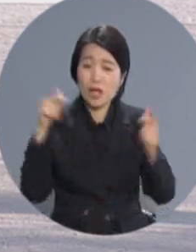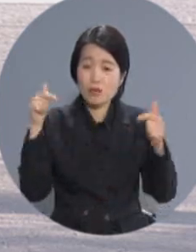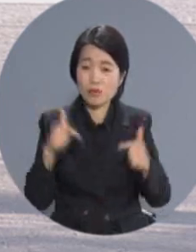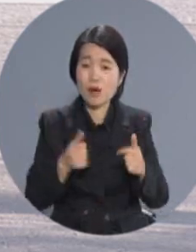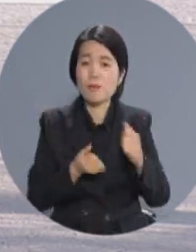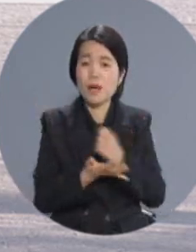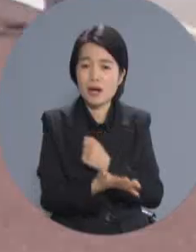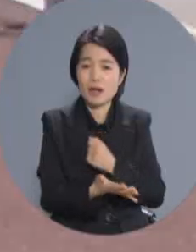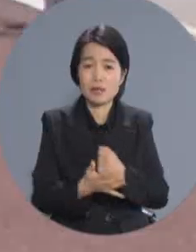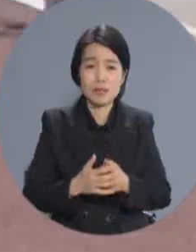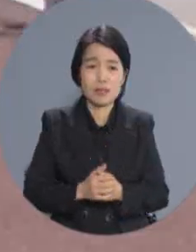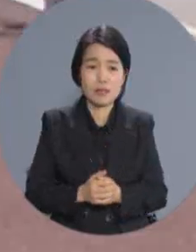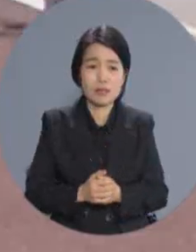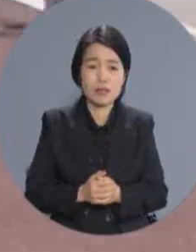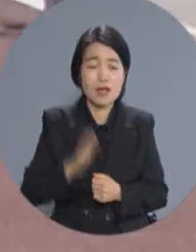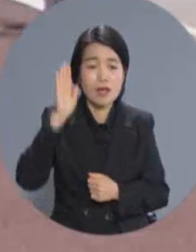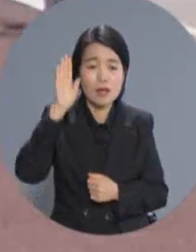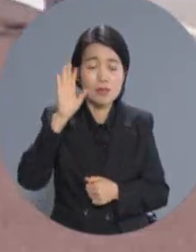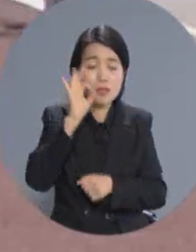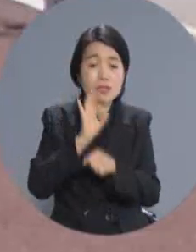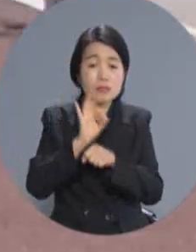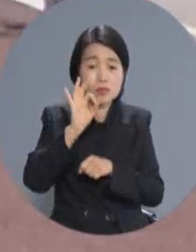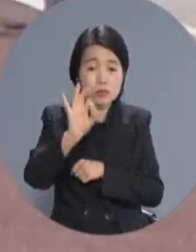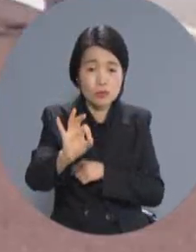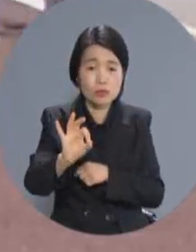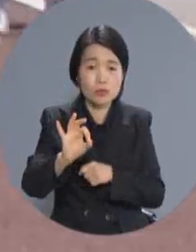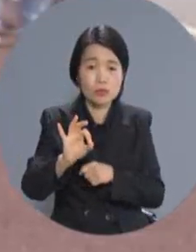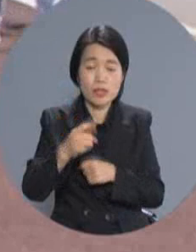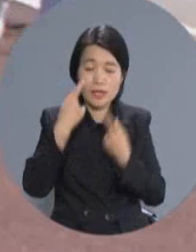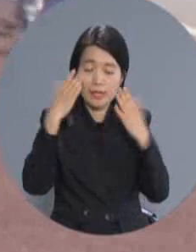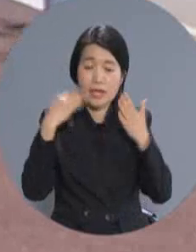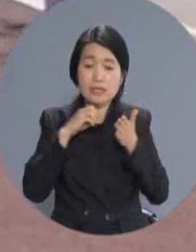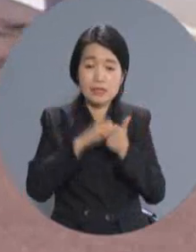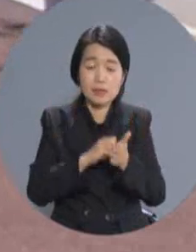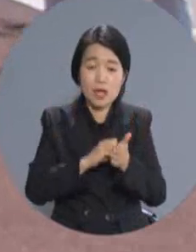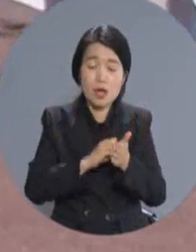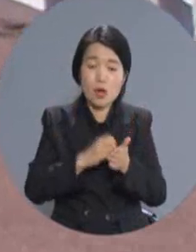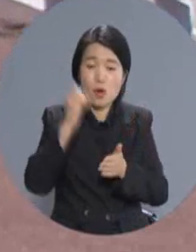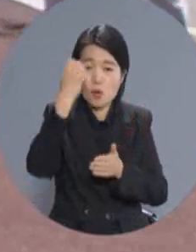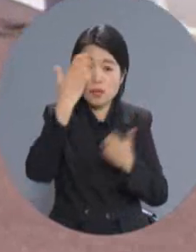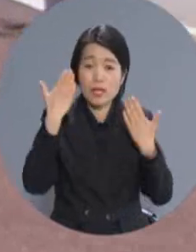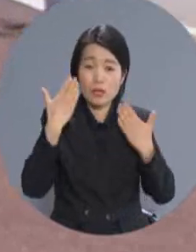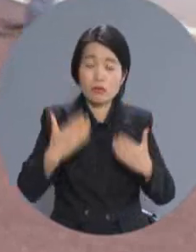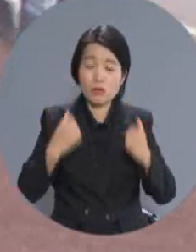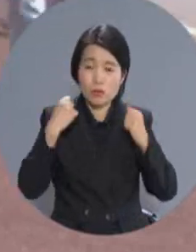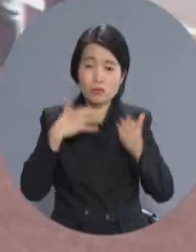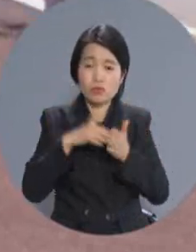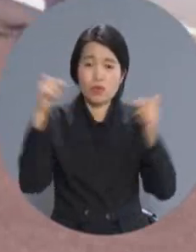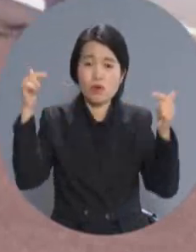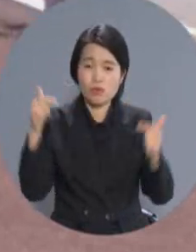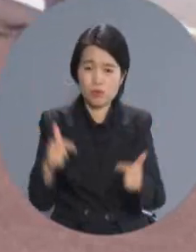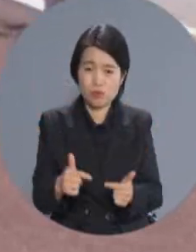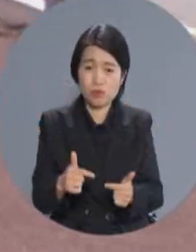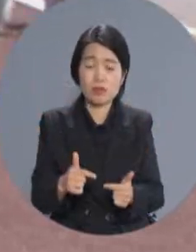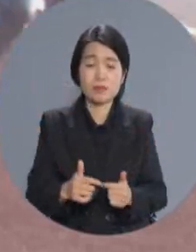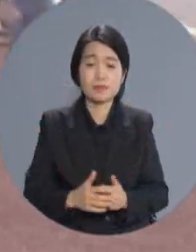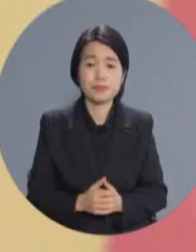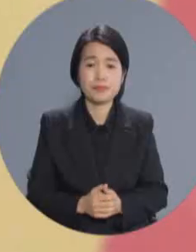문제입니다. 앞으로 10여 년 뒤에는 대입 대상인 고등학교 졸업생 수가 급감할 것으로